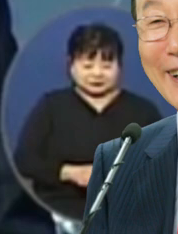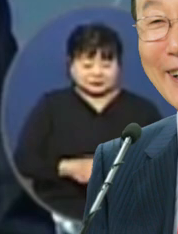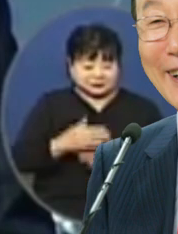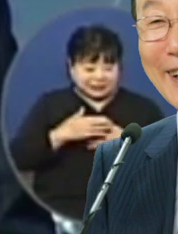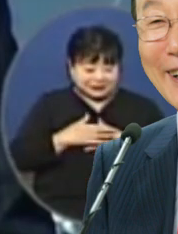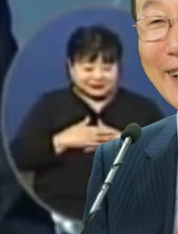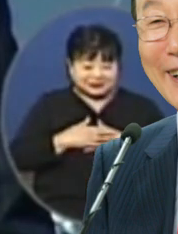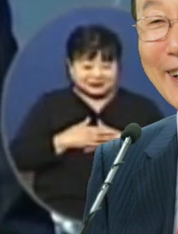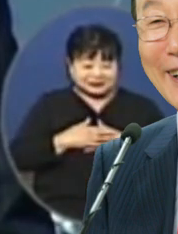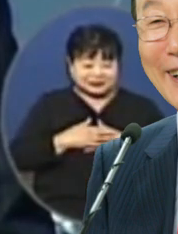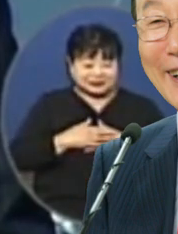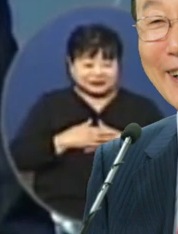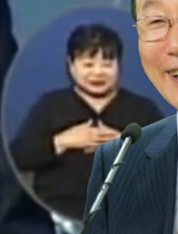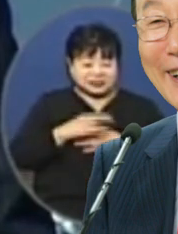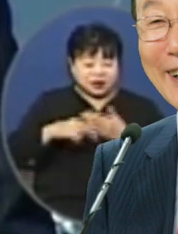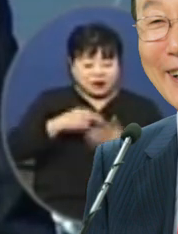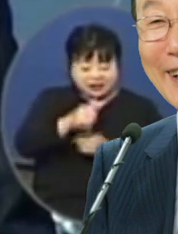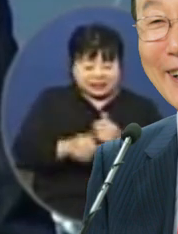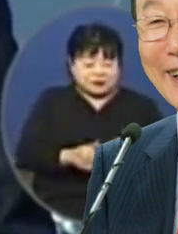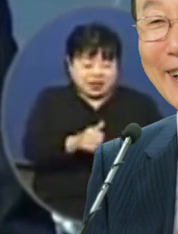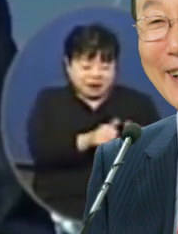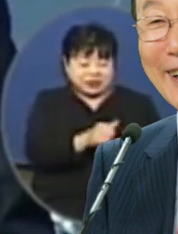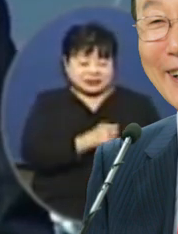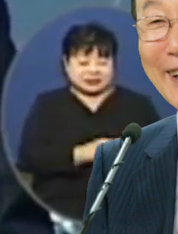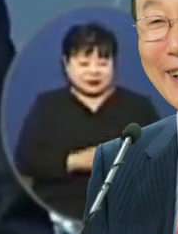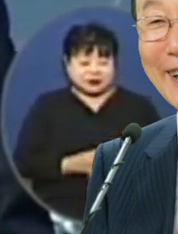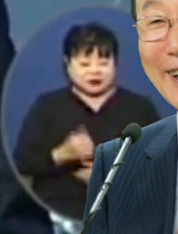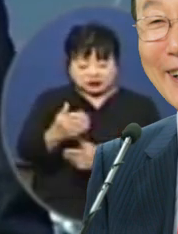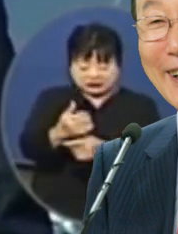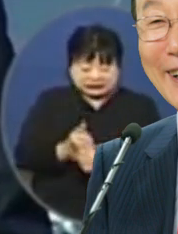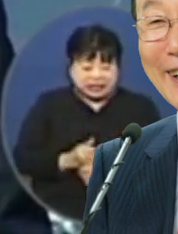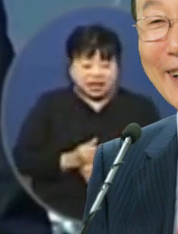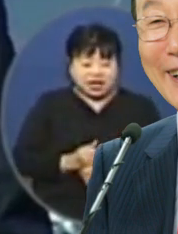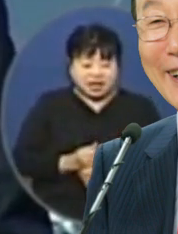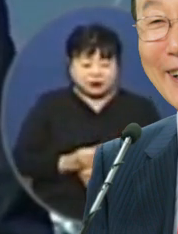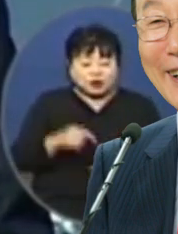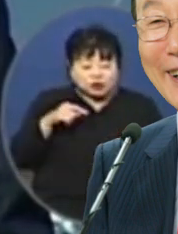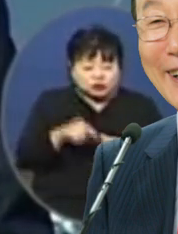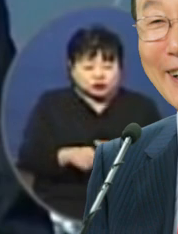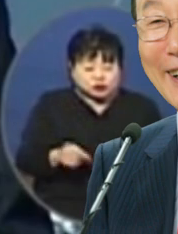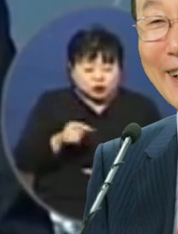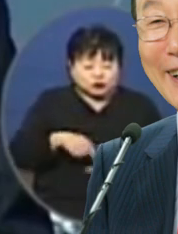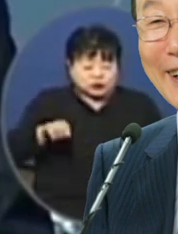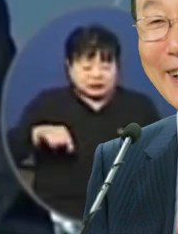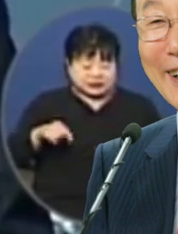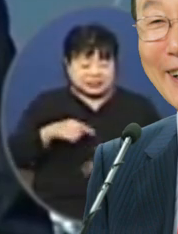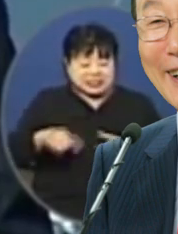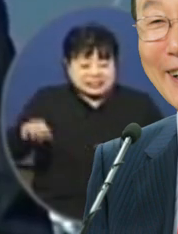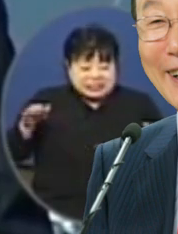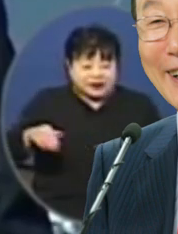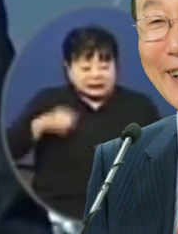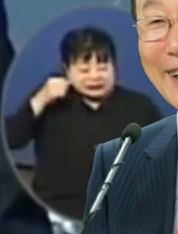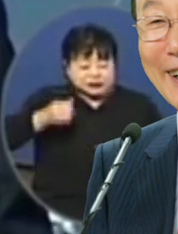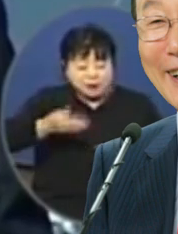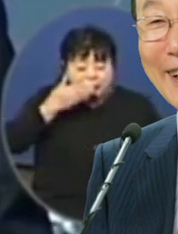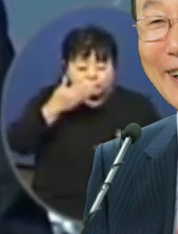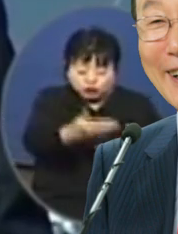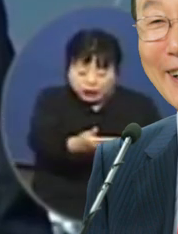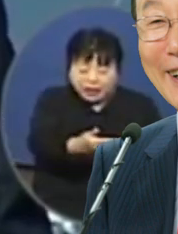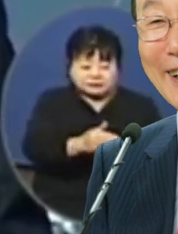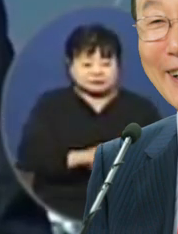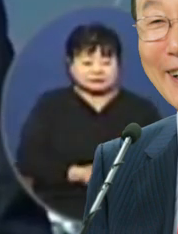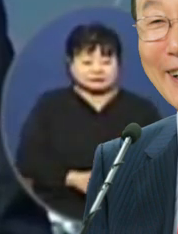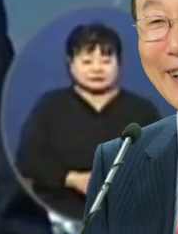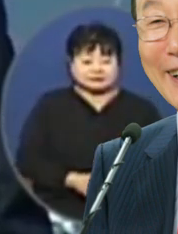나는 만군의 야훼 하나님이 같이 계심으로 너를 잡아서 너를 죽여 공중의 새와 땅의 짐승의 밥으로